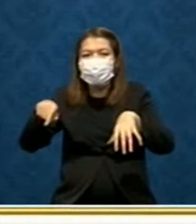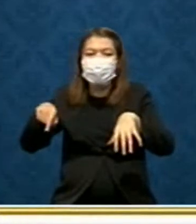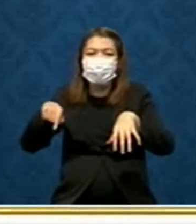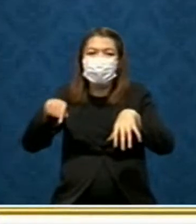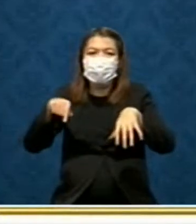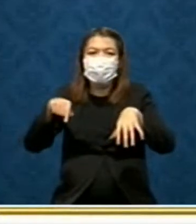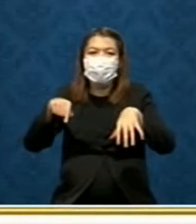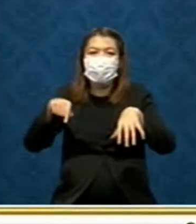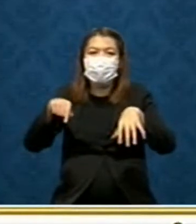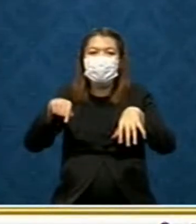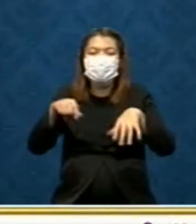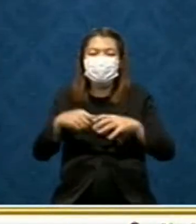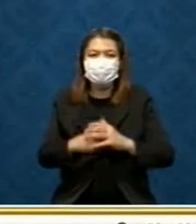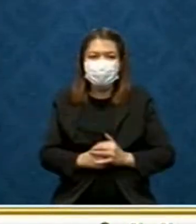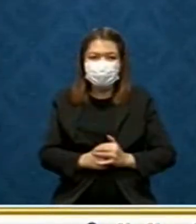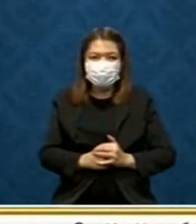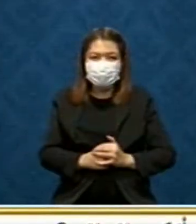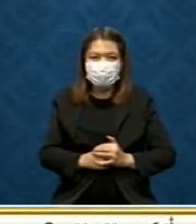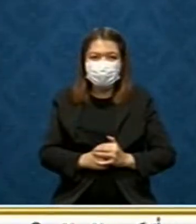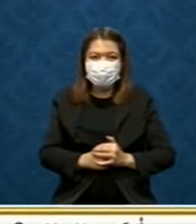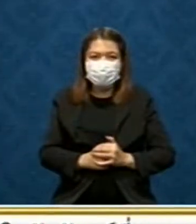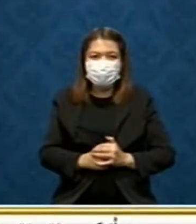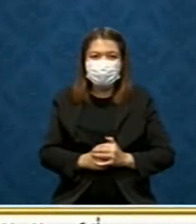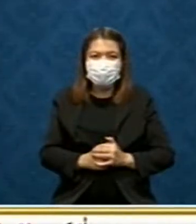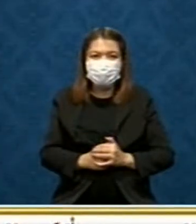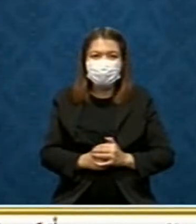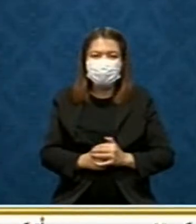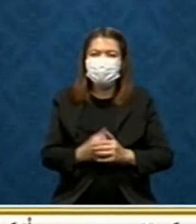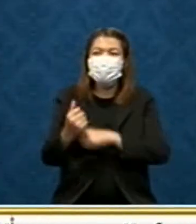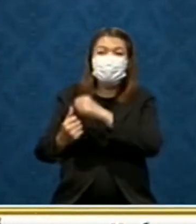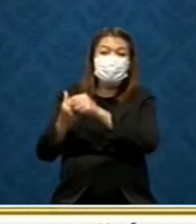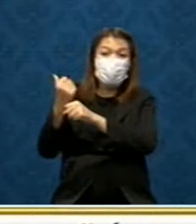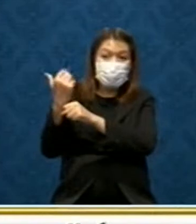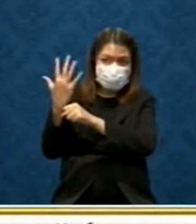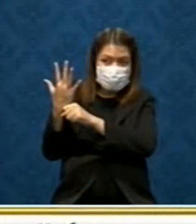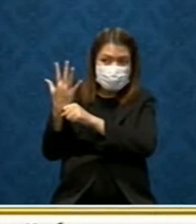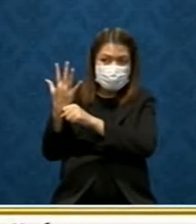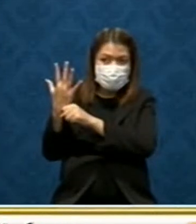จาก ในรอบ 5 ปี